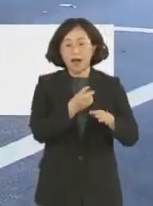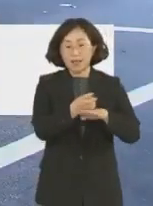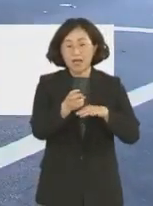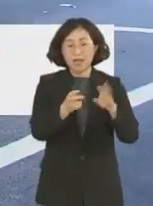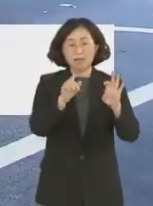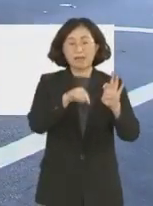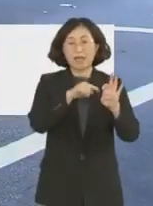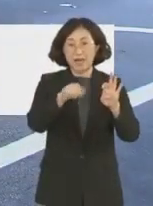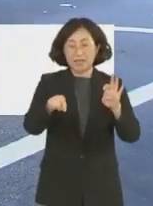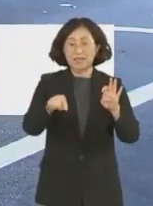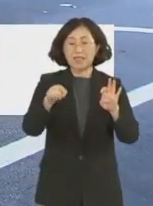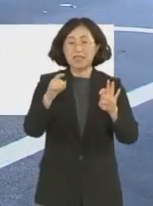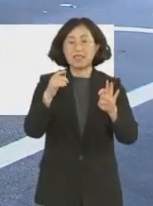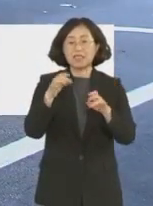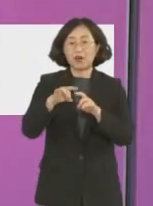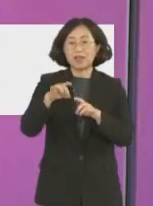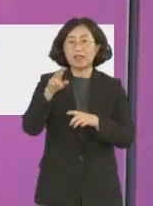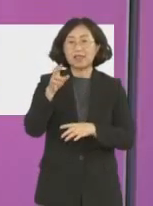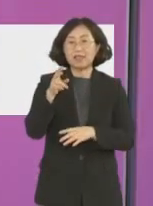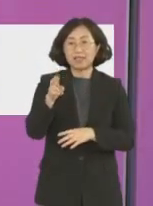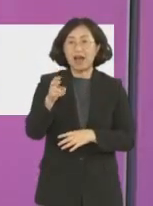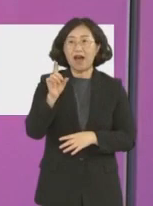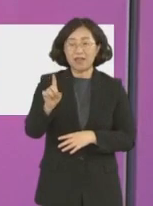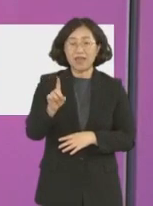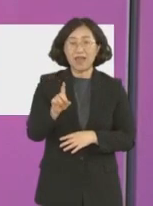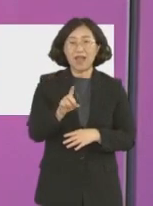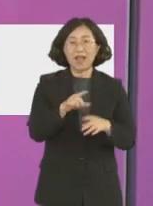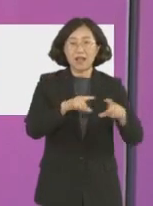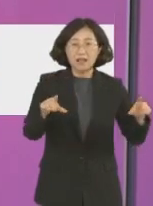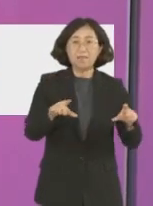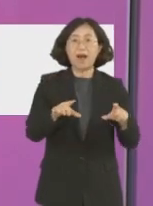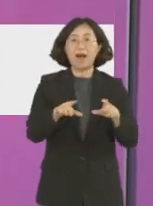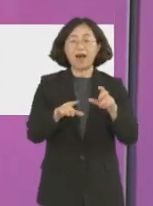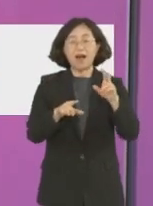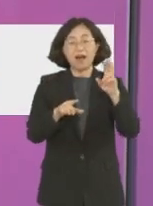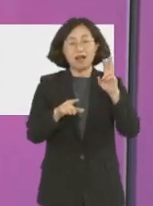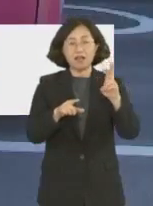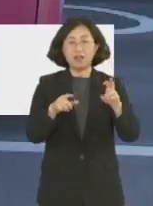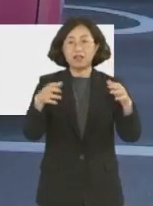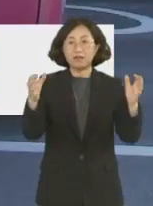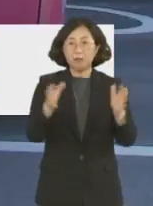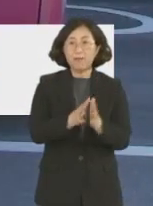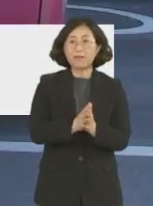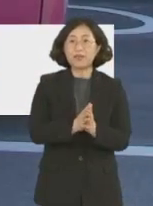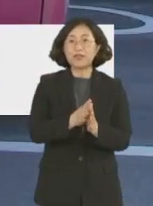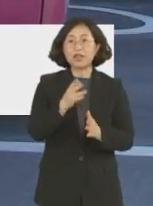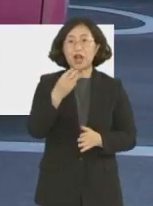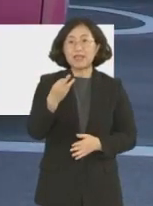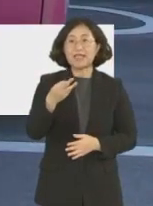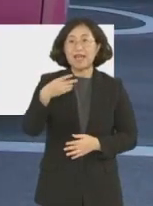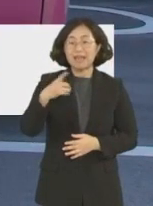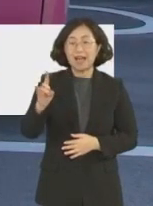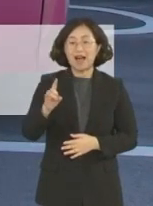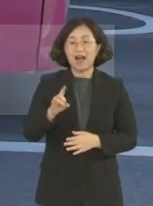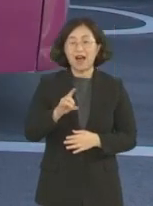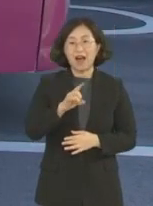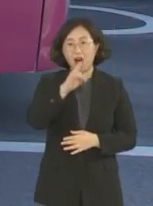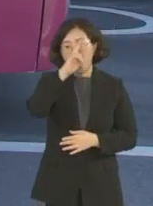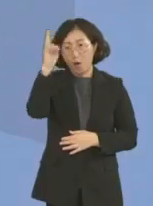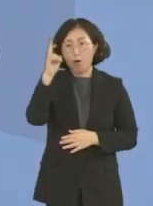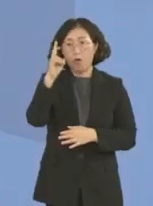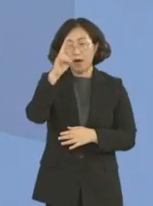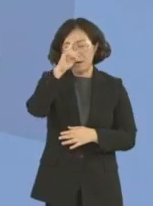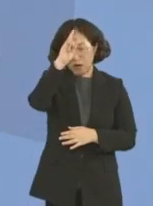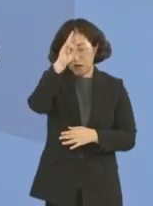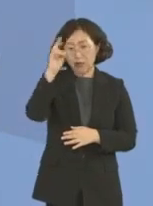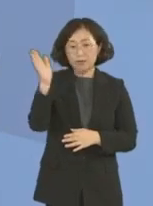전기 버스 한 대와 일반 15인승 버스 두 대 등 모두 세 대가 평일 낮 12시부터 4시간 동안 왕복